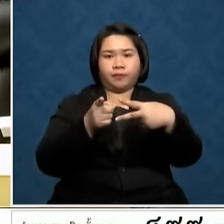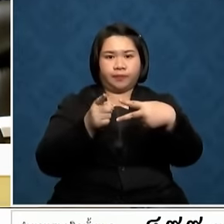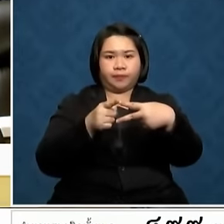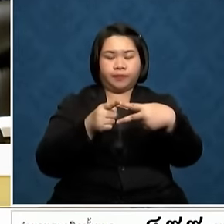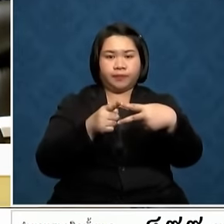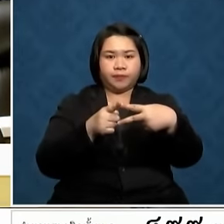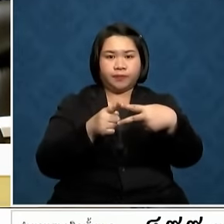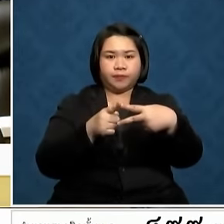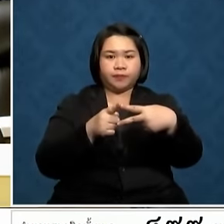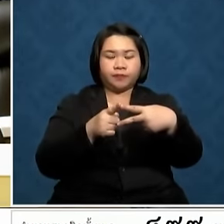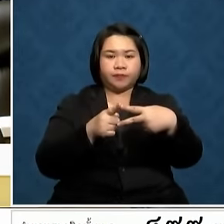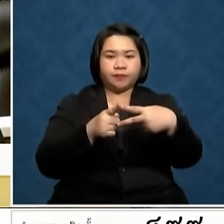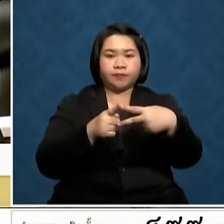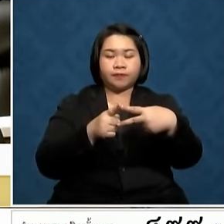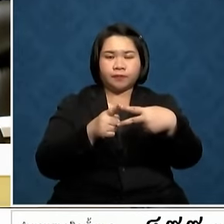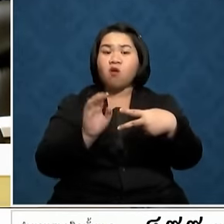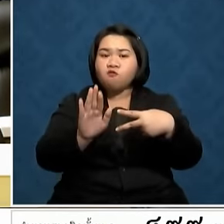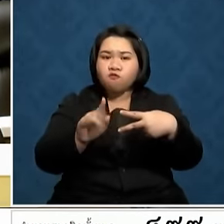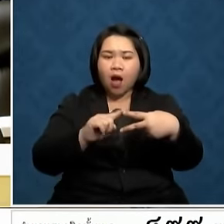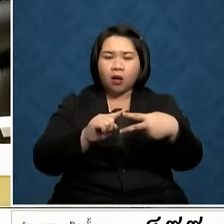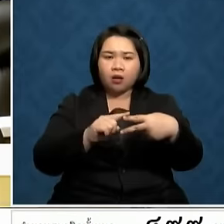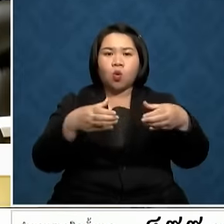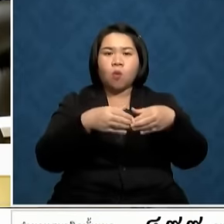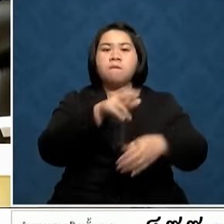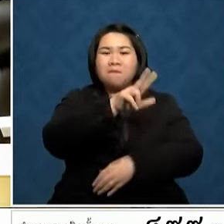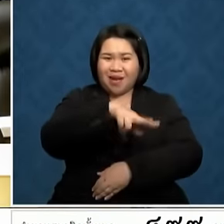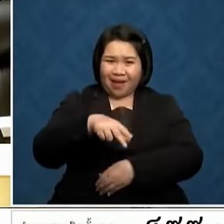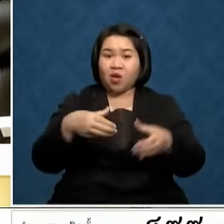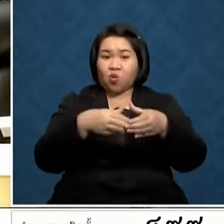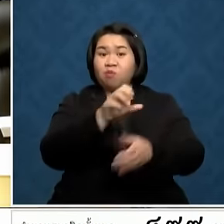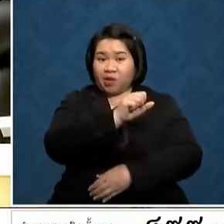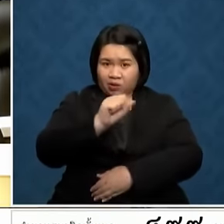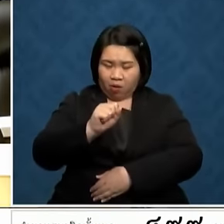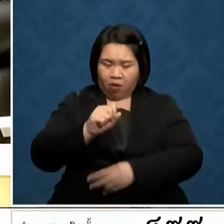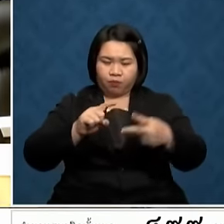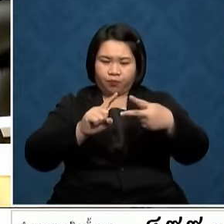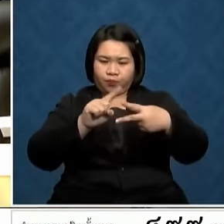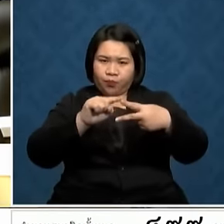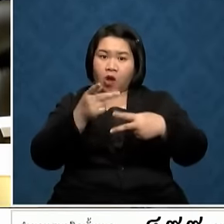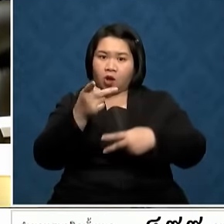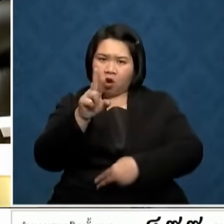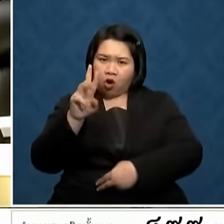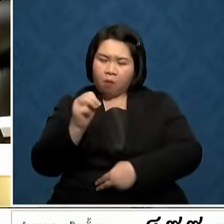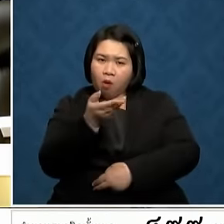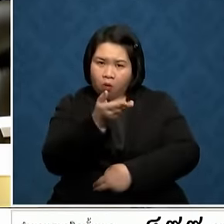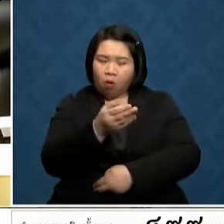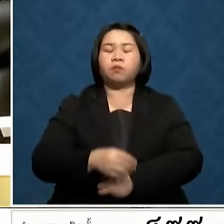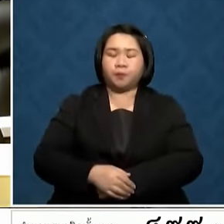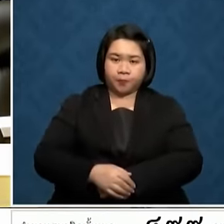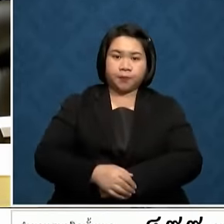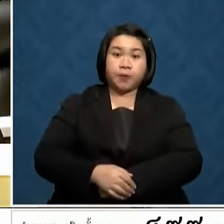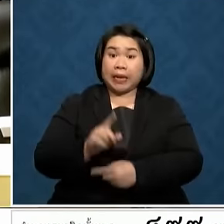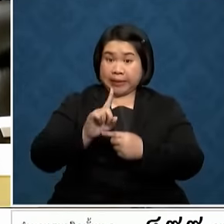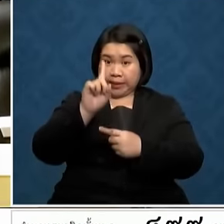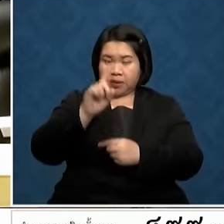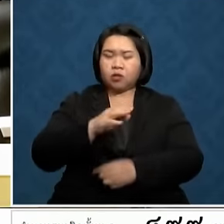าน ผานไปยังเพๆ สมาชิจะพกเพอทายและผ่านไปยังขนดอมนตรีครับ อยางทอย่ทอยจะขอครับ